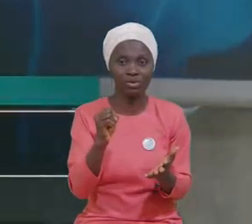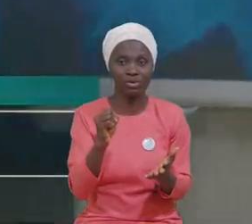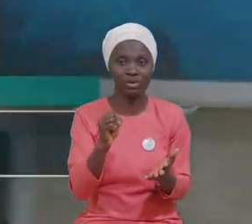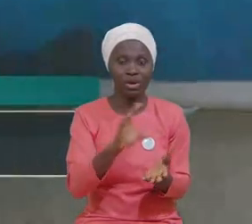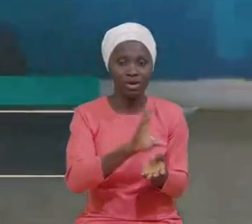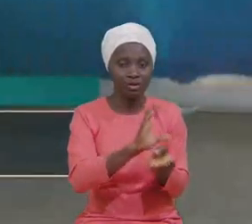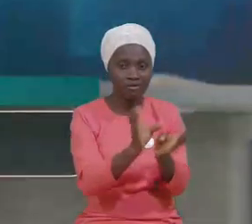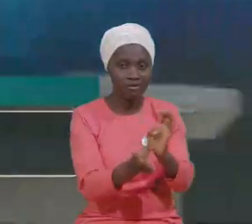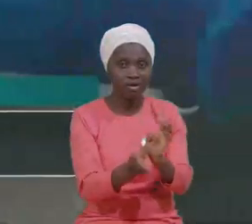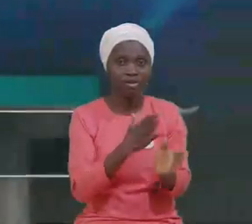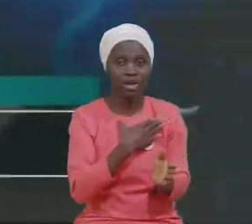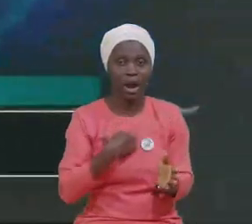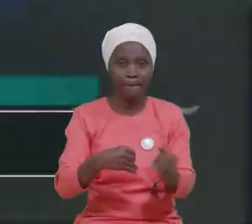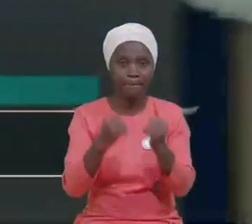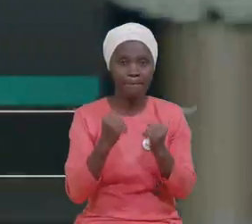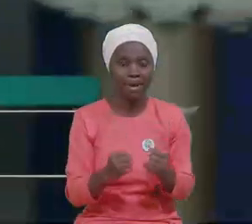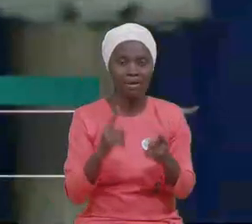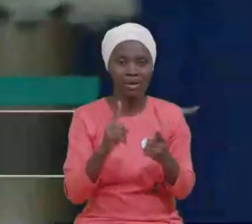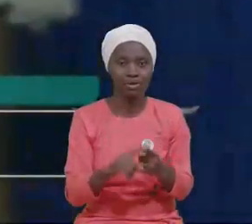la puissance pour briller.